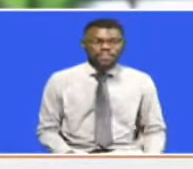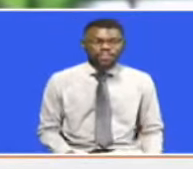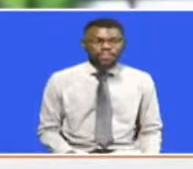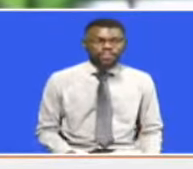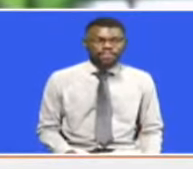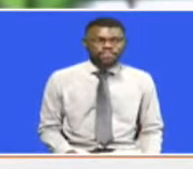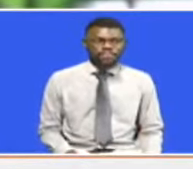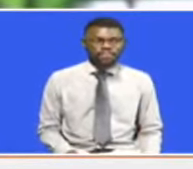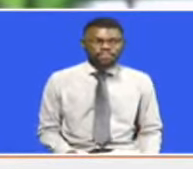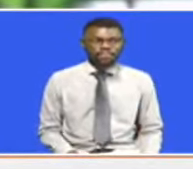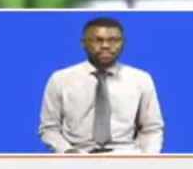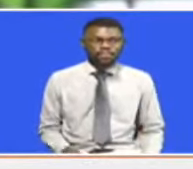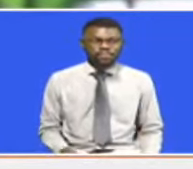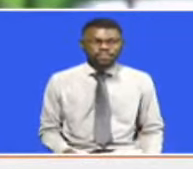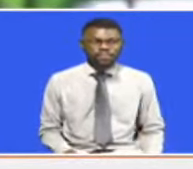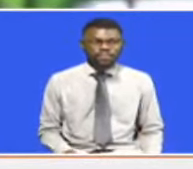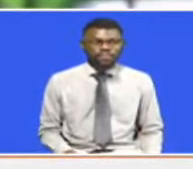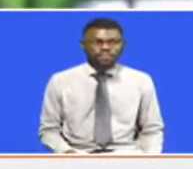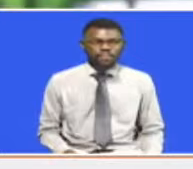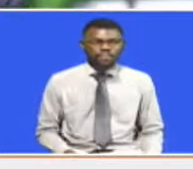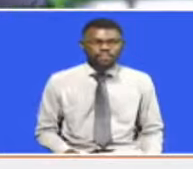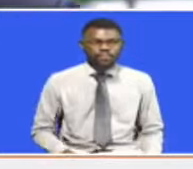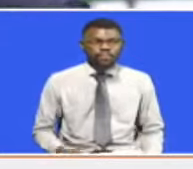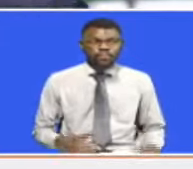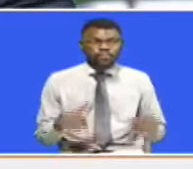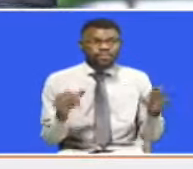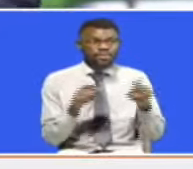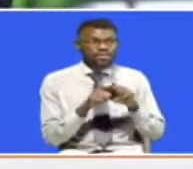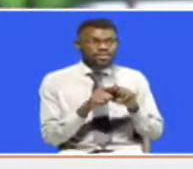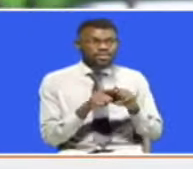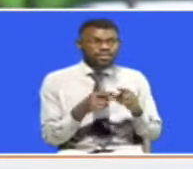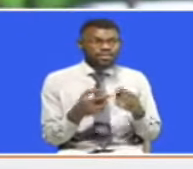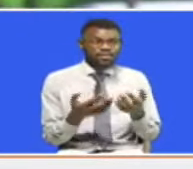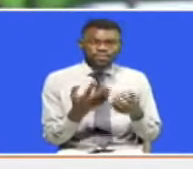IG Inspector General. Then the Inspector General